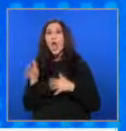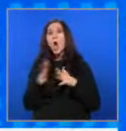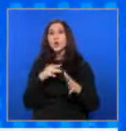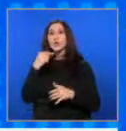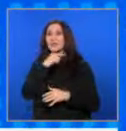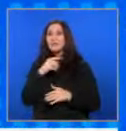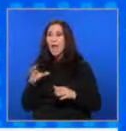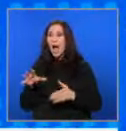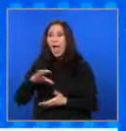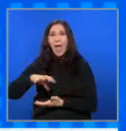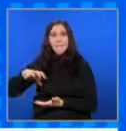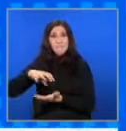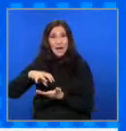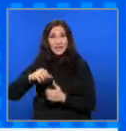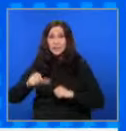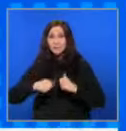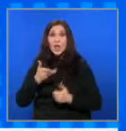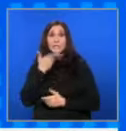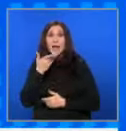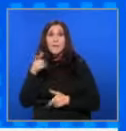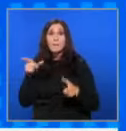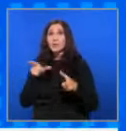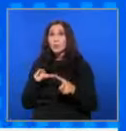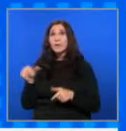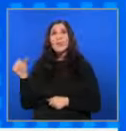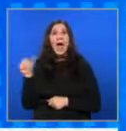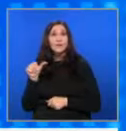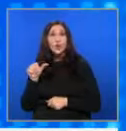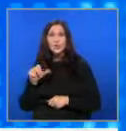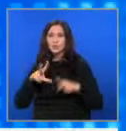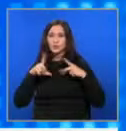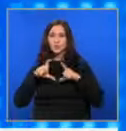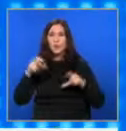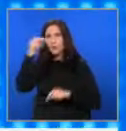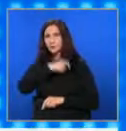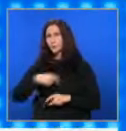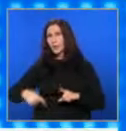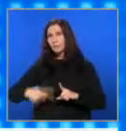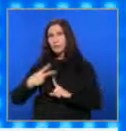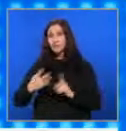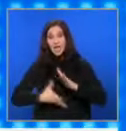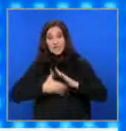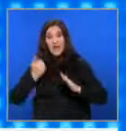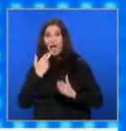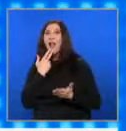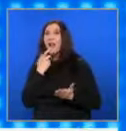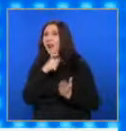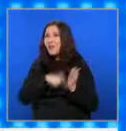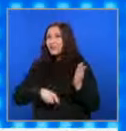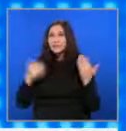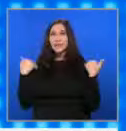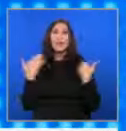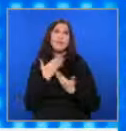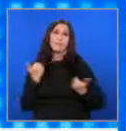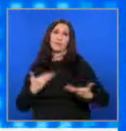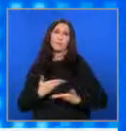са разгневени от изказването на митрополит Антоний в сутрешния блок на БНТ, че извадени от листата за кандидати